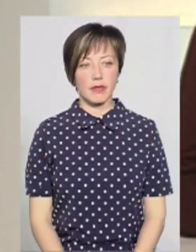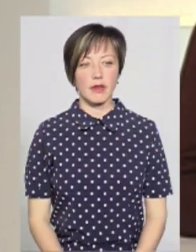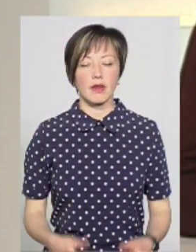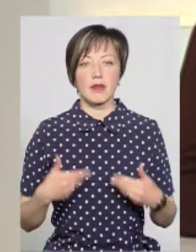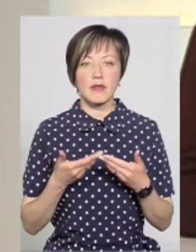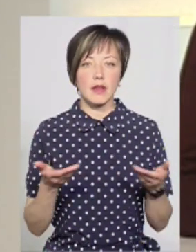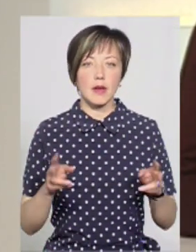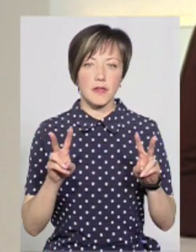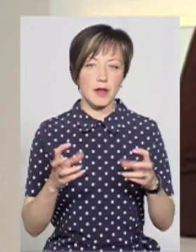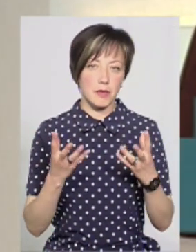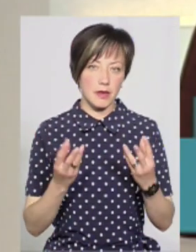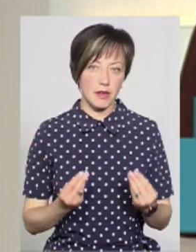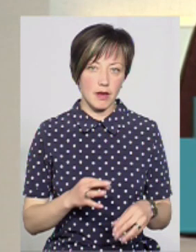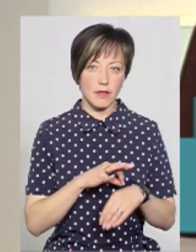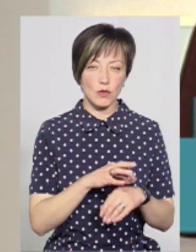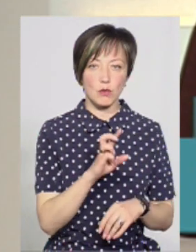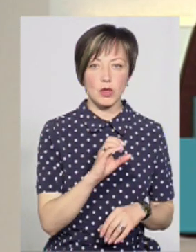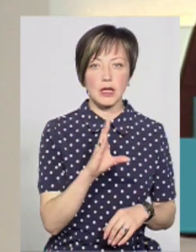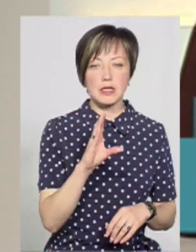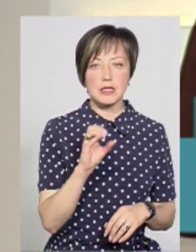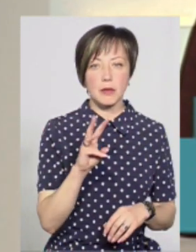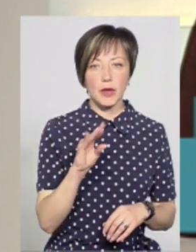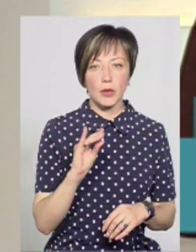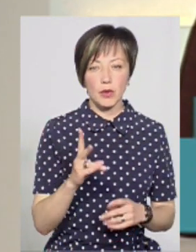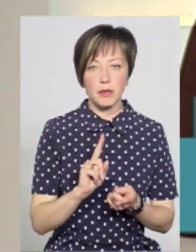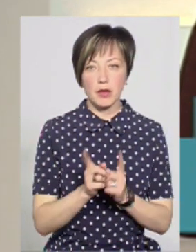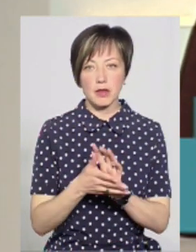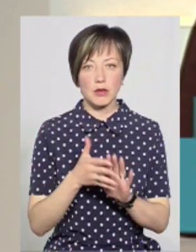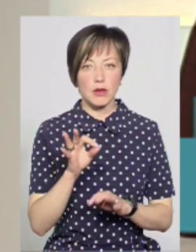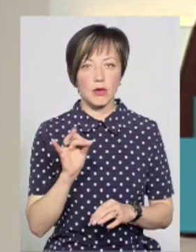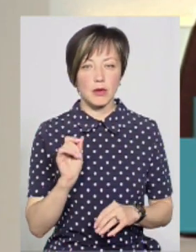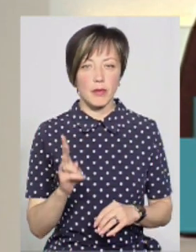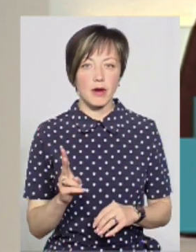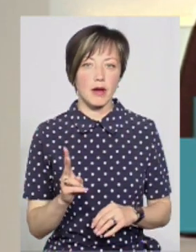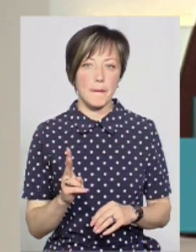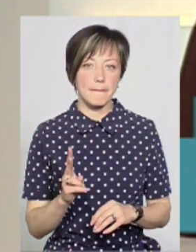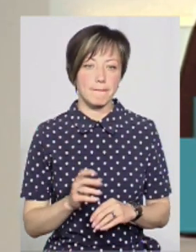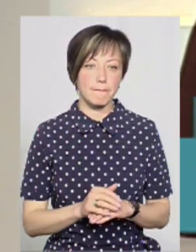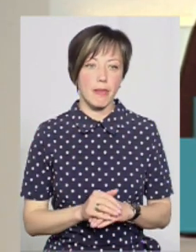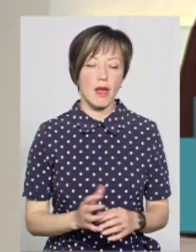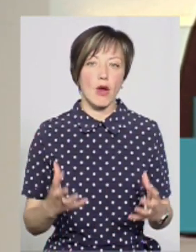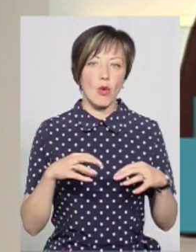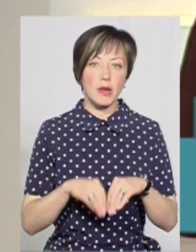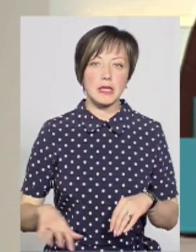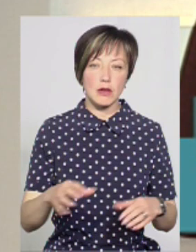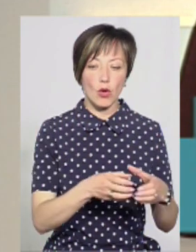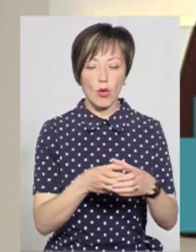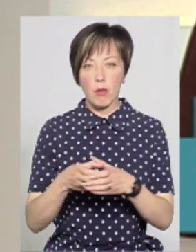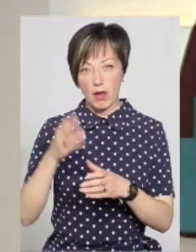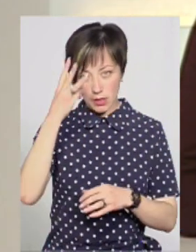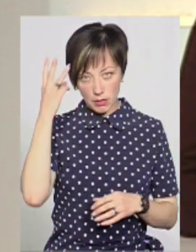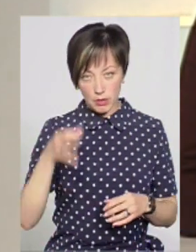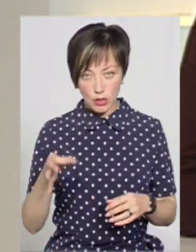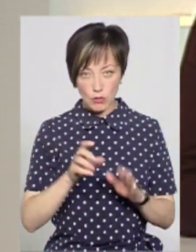Вітаємо у темі дня. Мене звати Богдан Семенюк. На жестову мову перекладає Ольга Рибак. Об'єднані територіальні громади